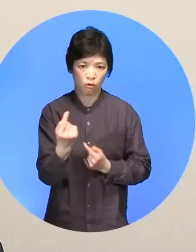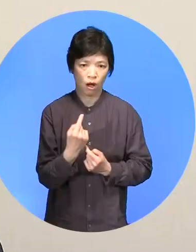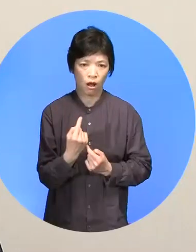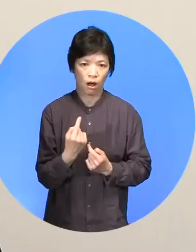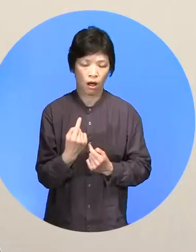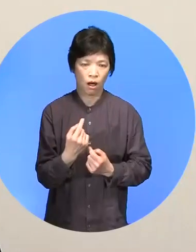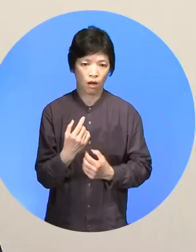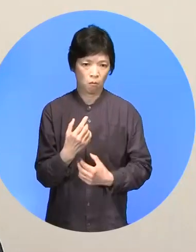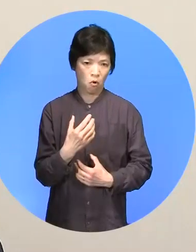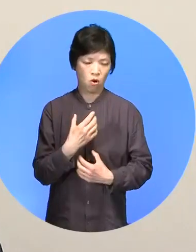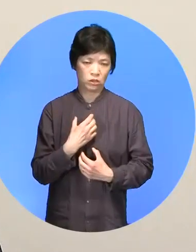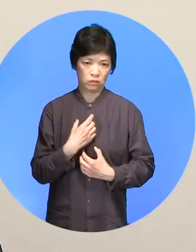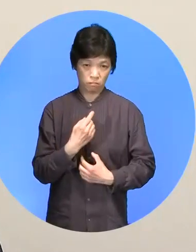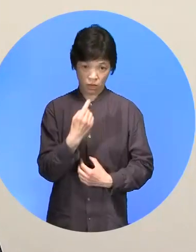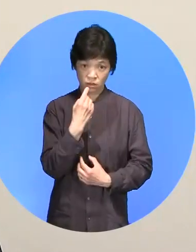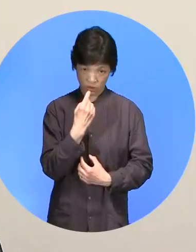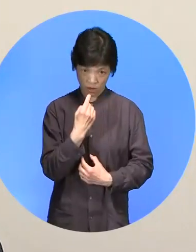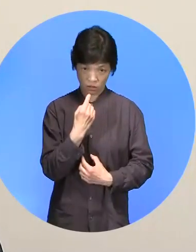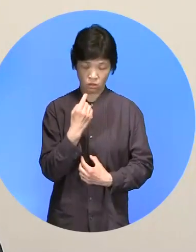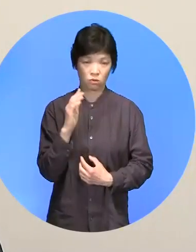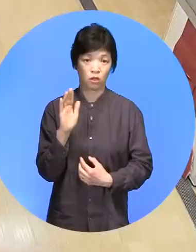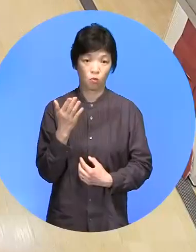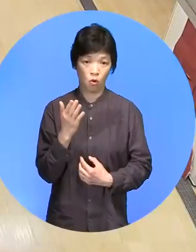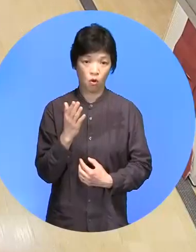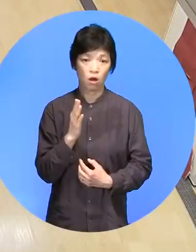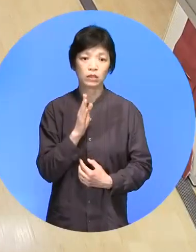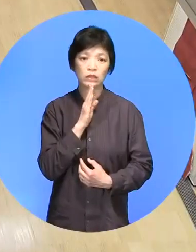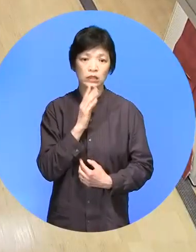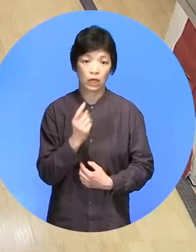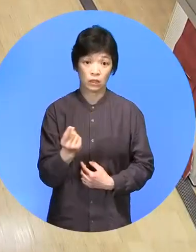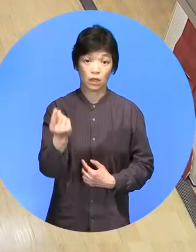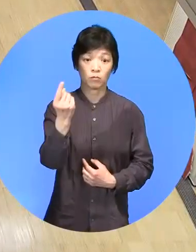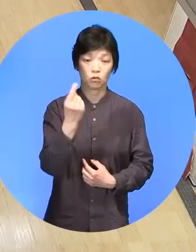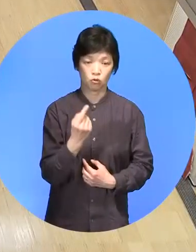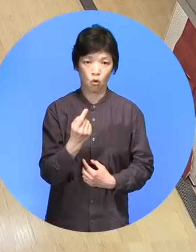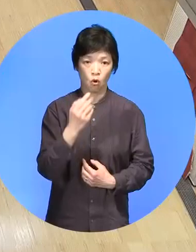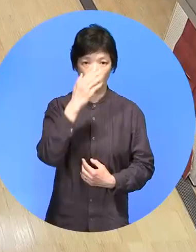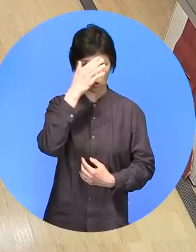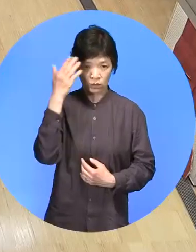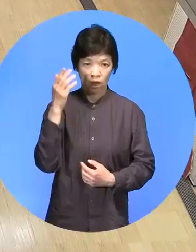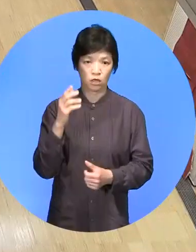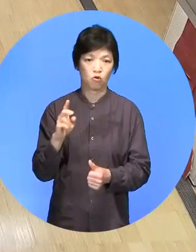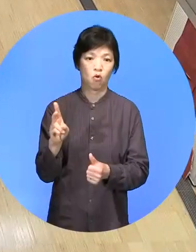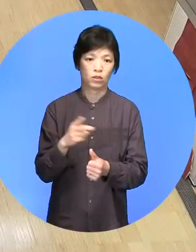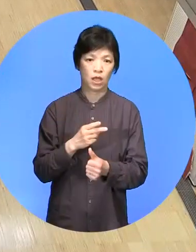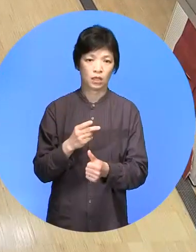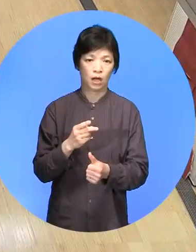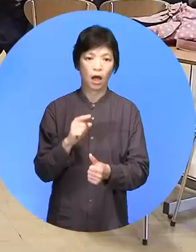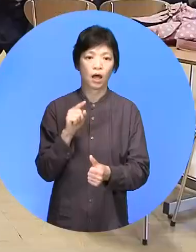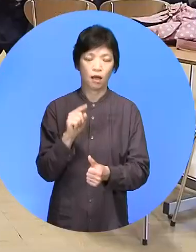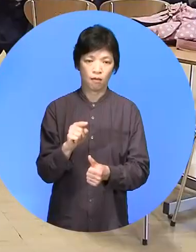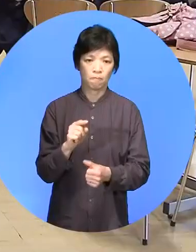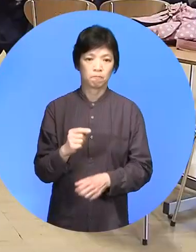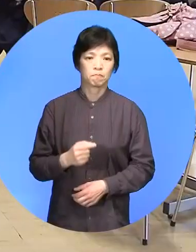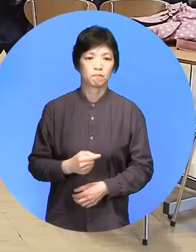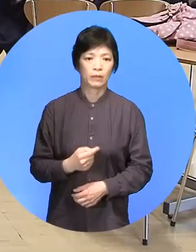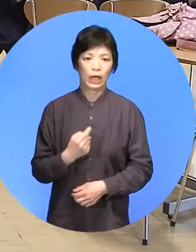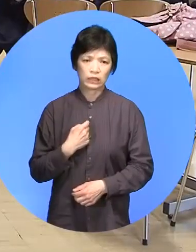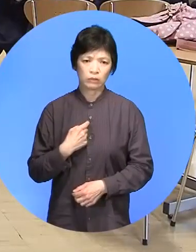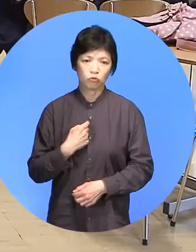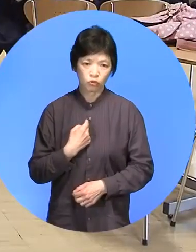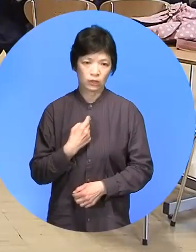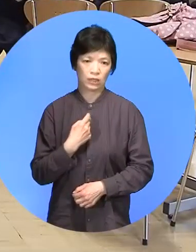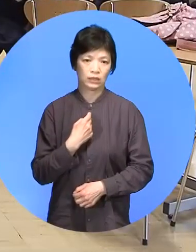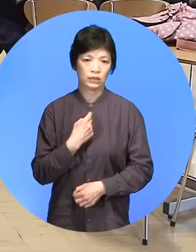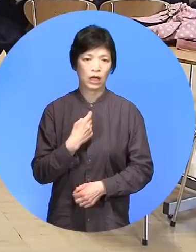ね、受け入れの側も心配をしてたんですけども、開けてみればですね、青少年の人も本当に自分たちで使いたい、そういう願い